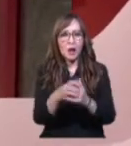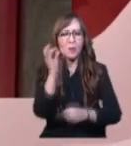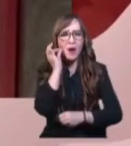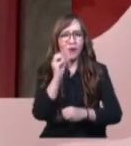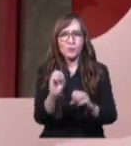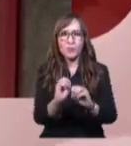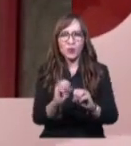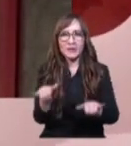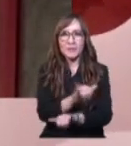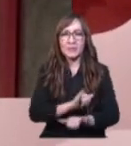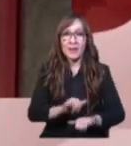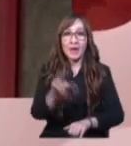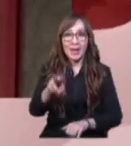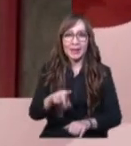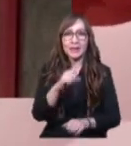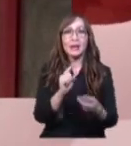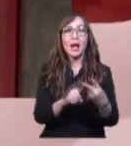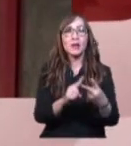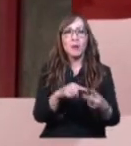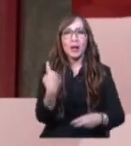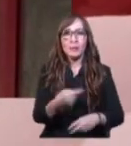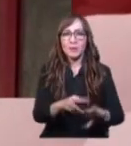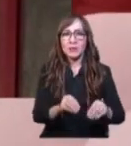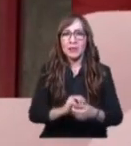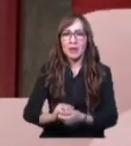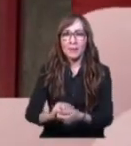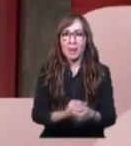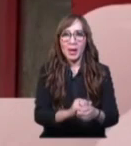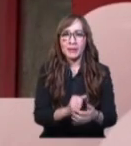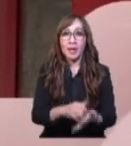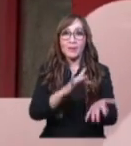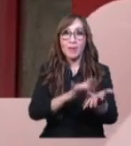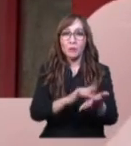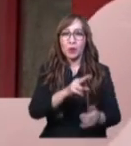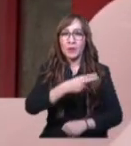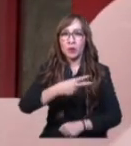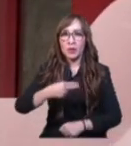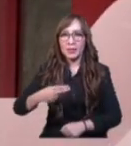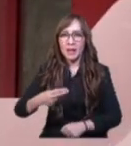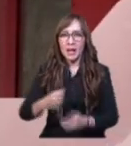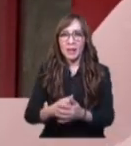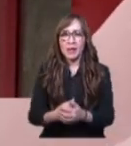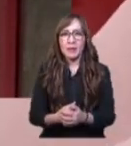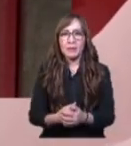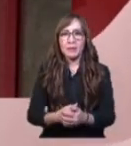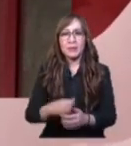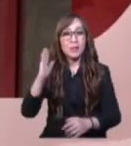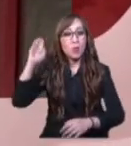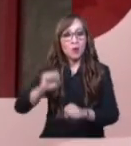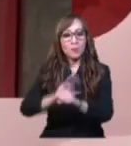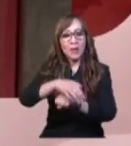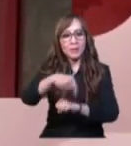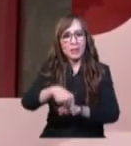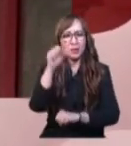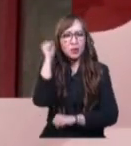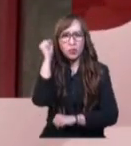produk. Yang kedua, kami bekerja sama dengan POS Indonesia. Kami paham bahwa di masa pandemi ini sulit sekali bersilaturahmi. Jadi kemarin